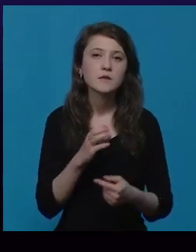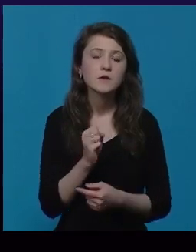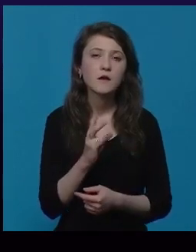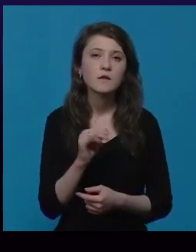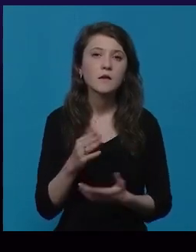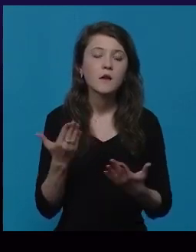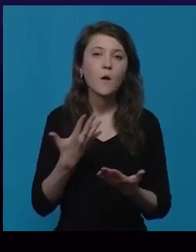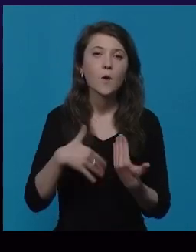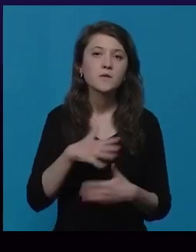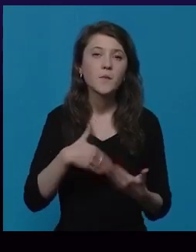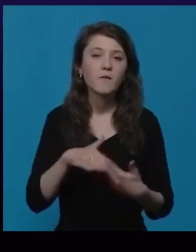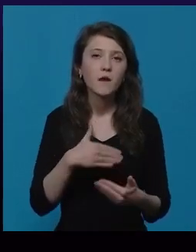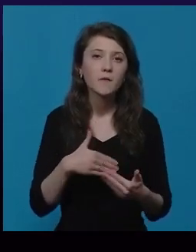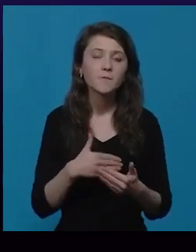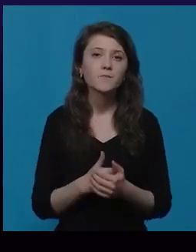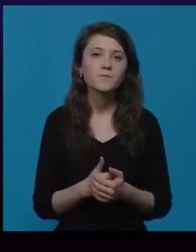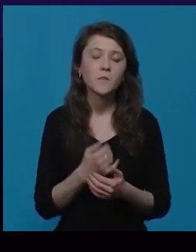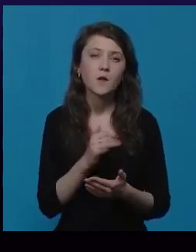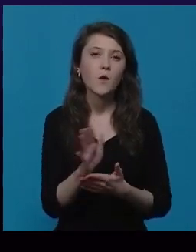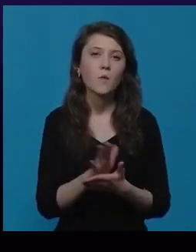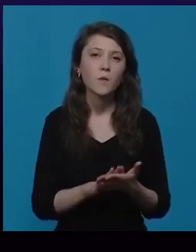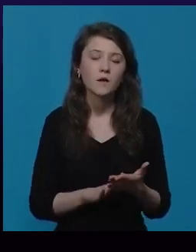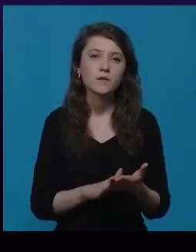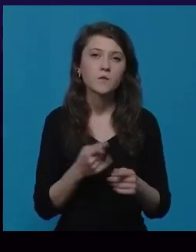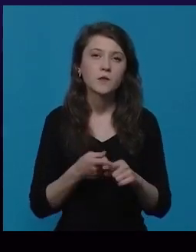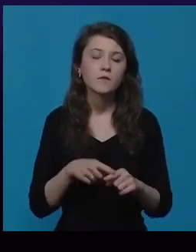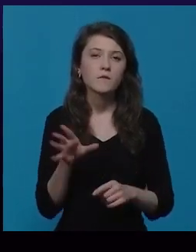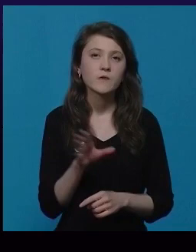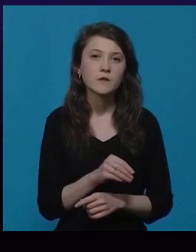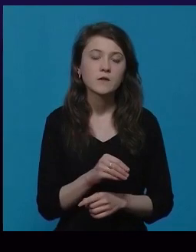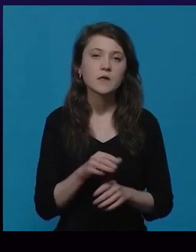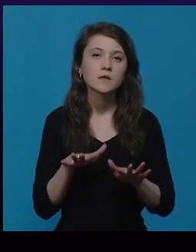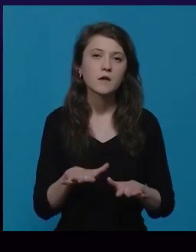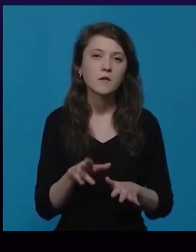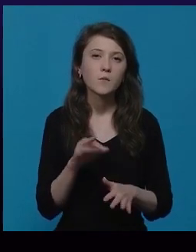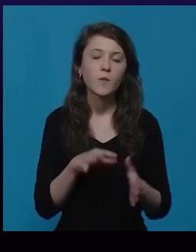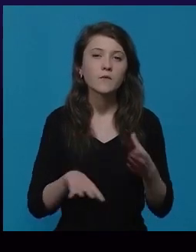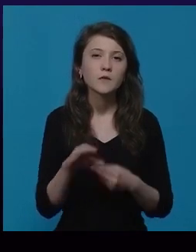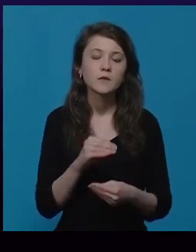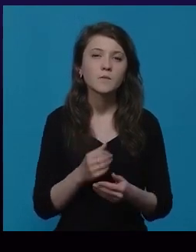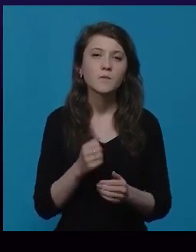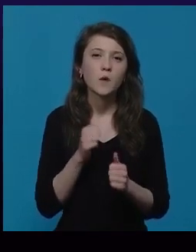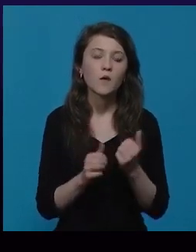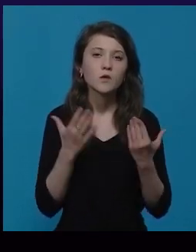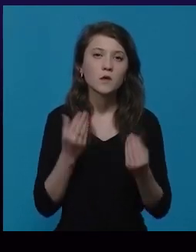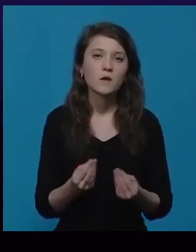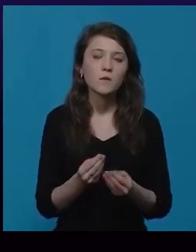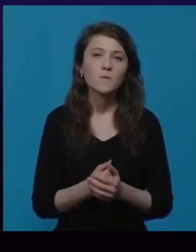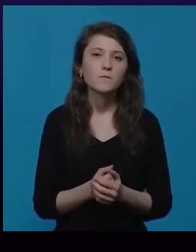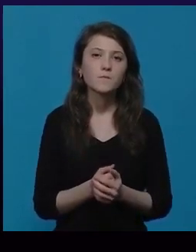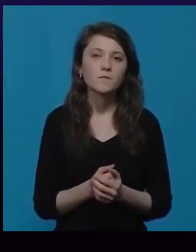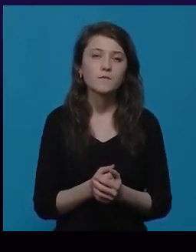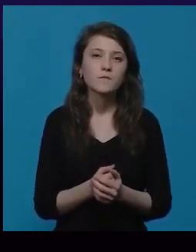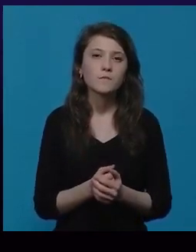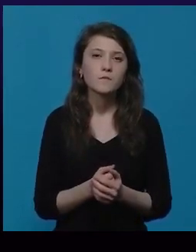розбавляємо відповідно до інструкції. І хлопці обробляють цим розчином всі ці заклади практично по всіх статах. Кожен день склад скидають вранці,